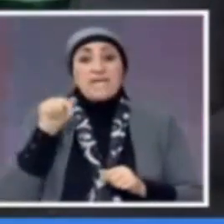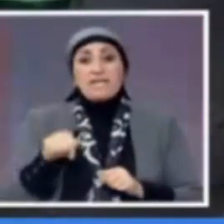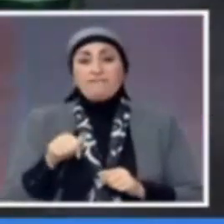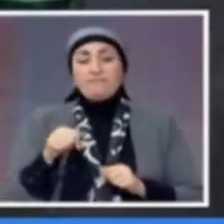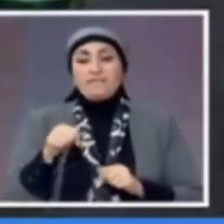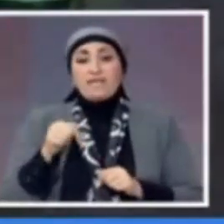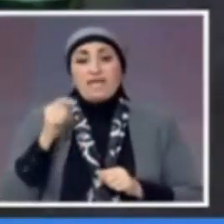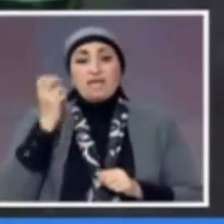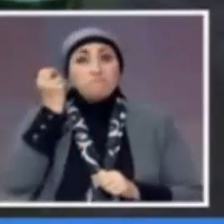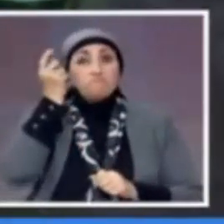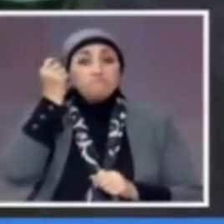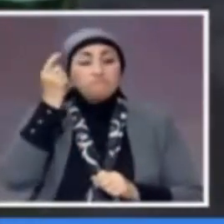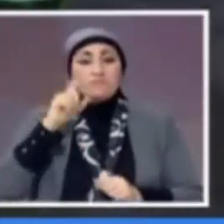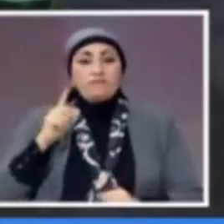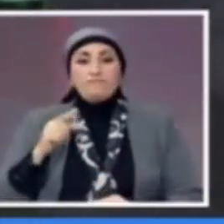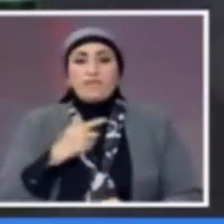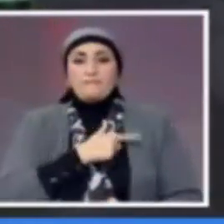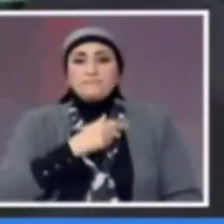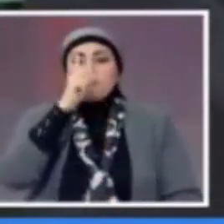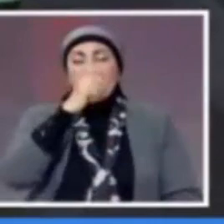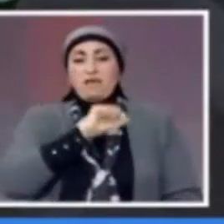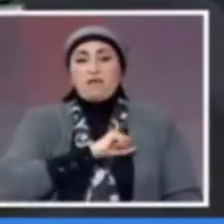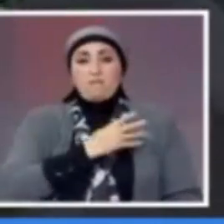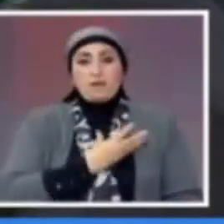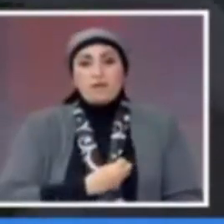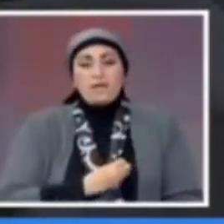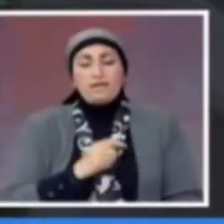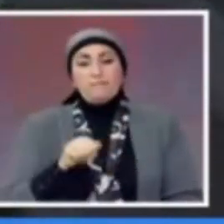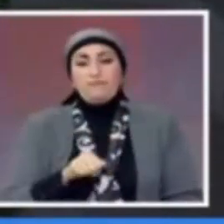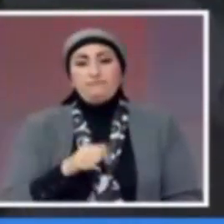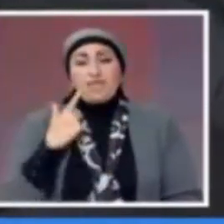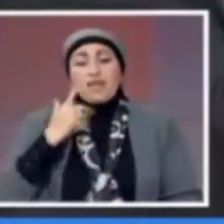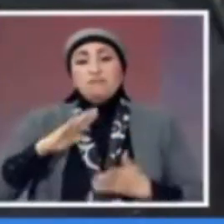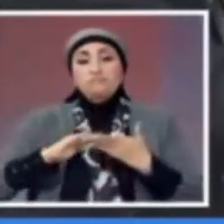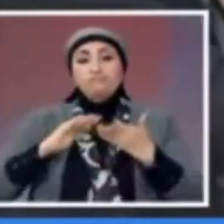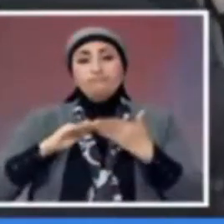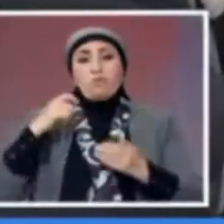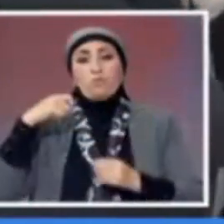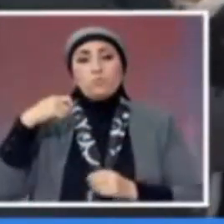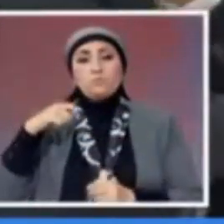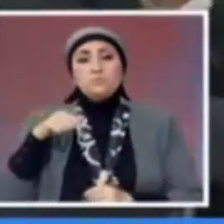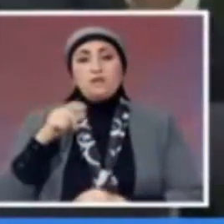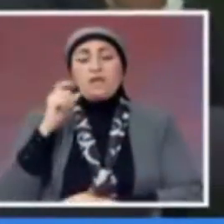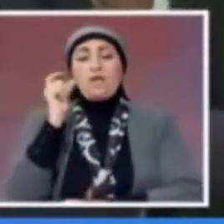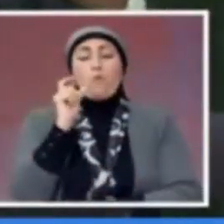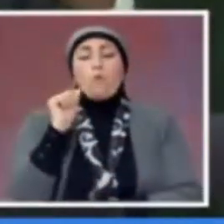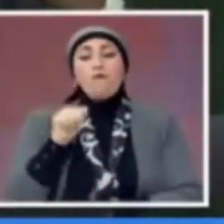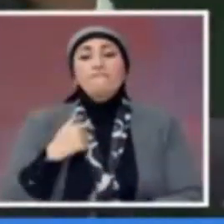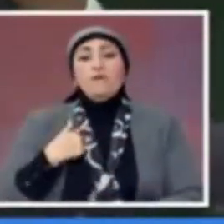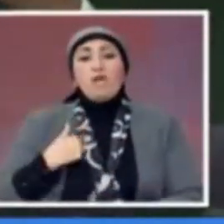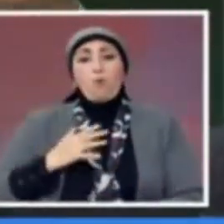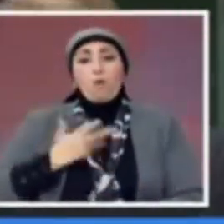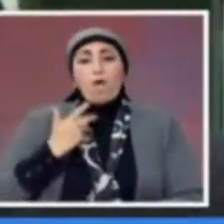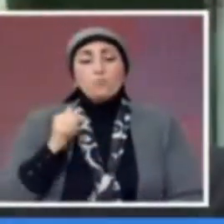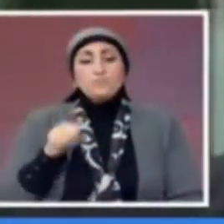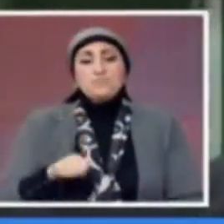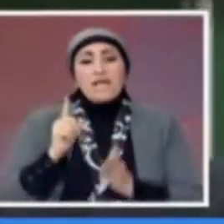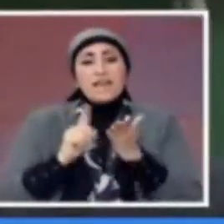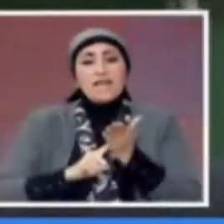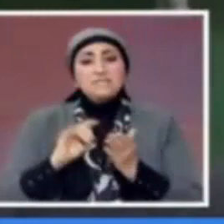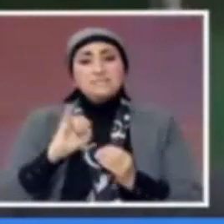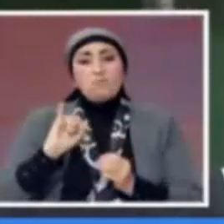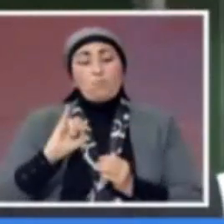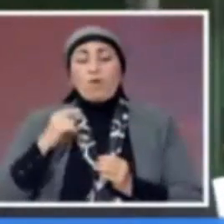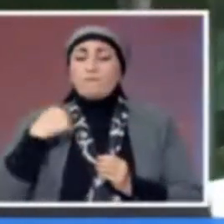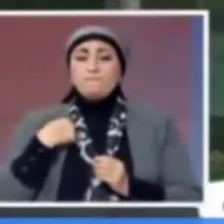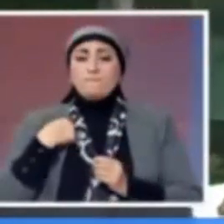إنشائها؟ هو بسم الله الرحمن الرحيم، هو طبعا في ظل اهتمام الوزارة وتوجيهات معالي الوزير بأن احنا لازم ان احنا نكون لنا